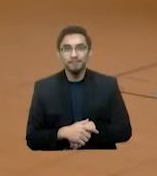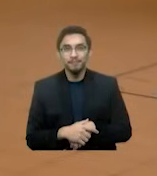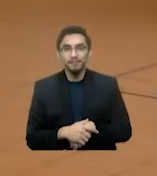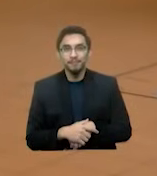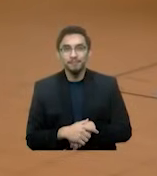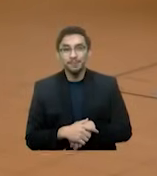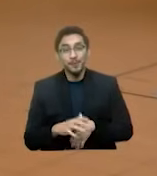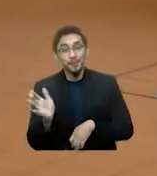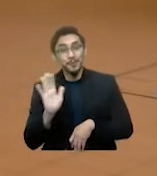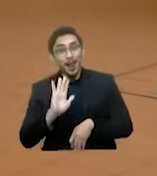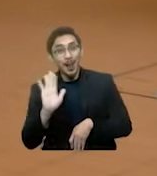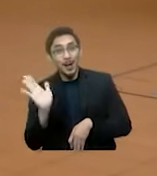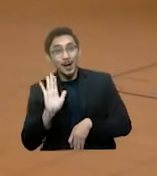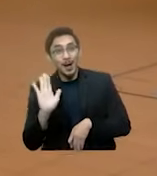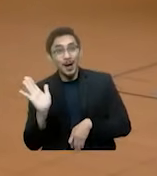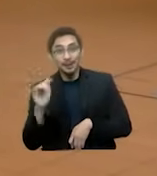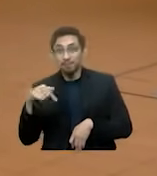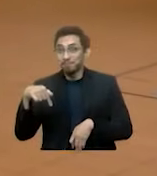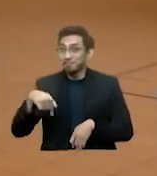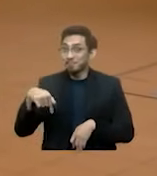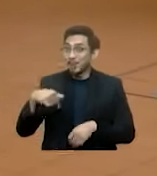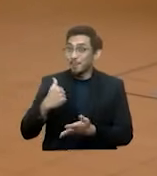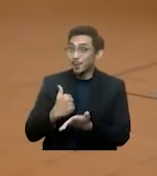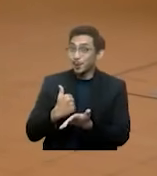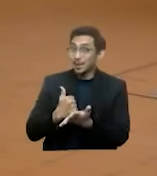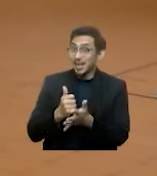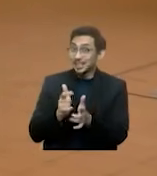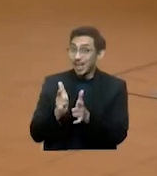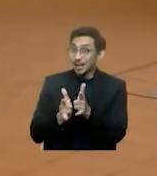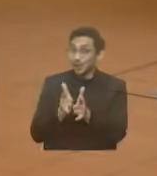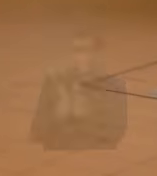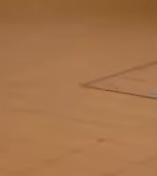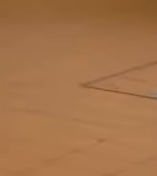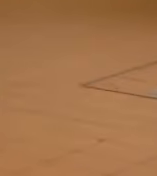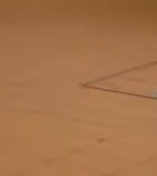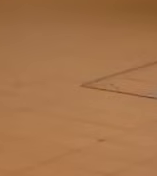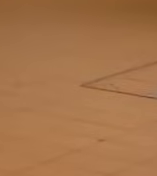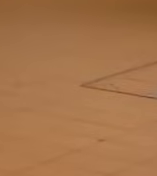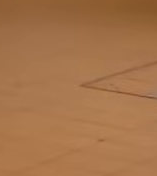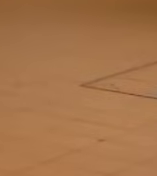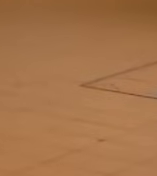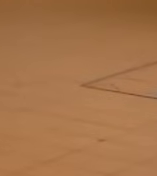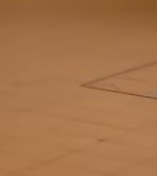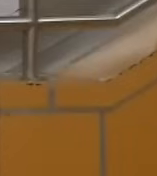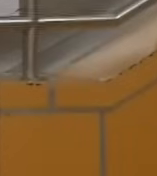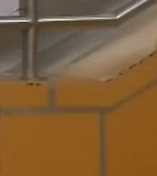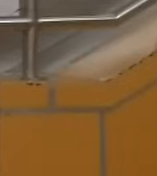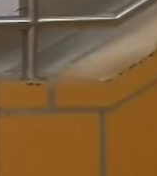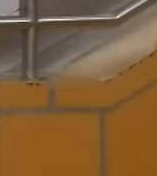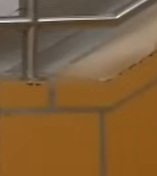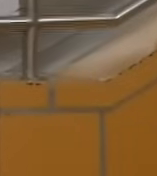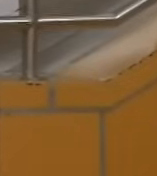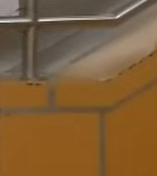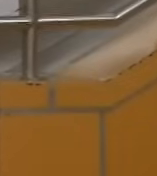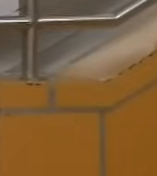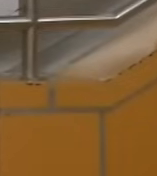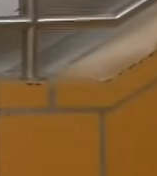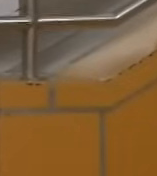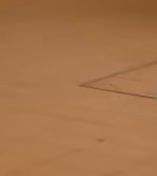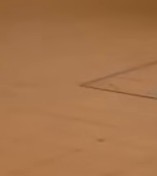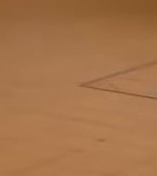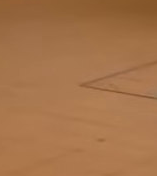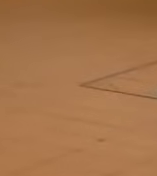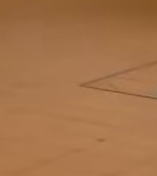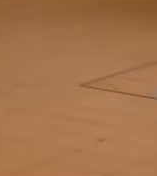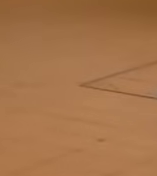Pemirsa, baru saja saya turun dari KRL dan tepatnya ini sudah di pintu keluar Gondangdia. Sore ini rencananya saya mau berburu